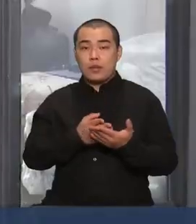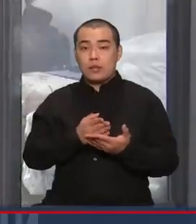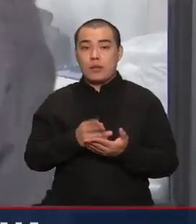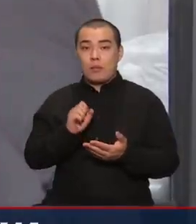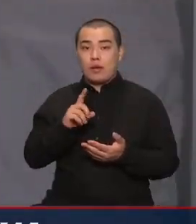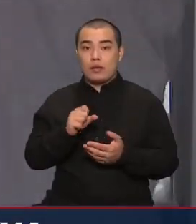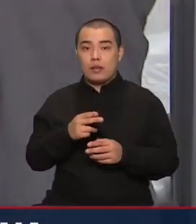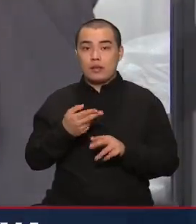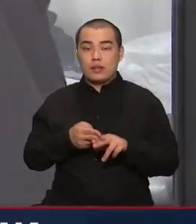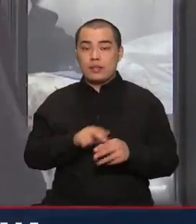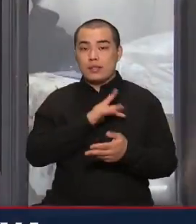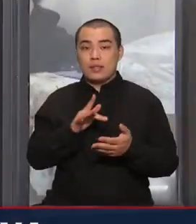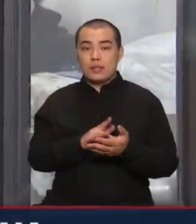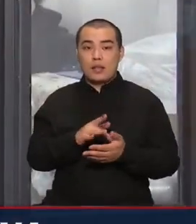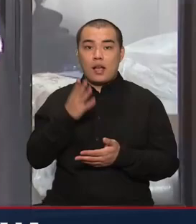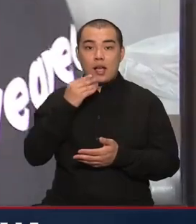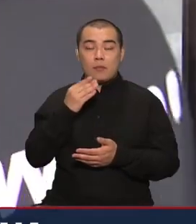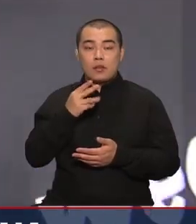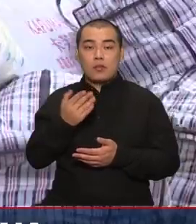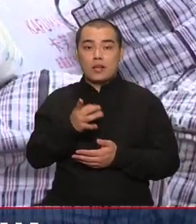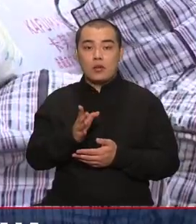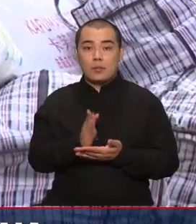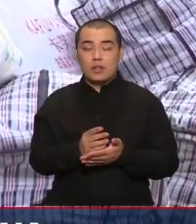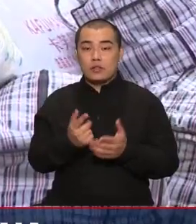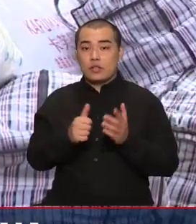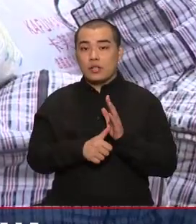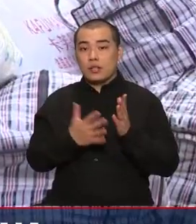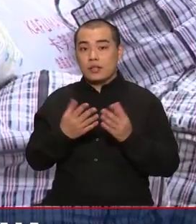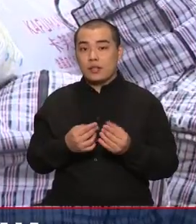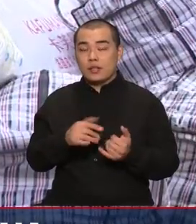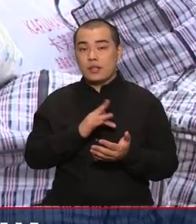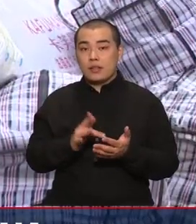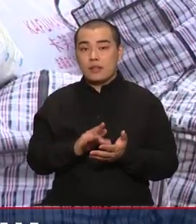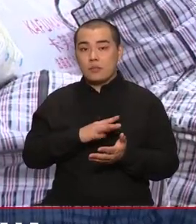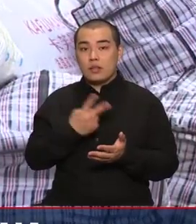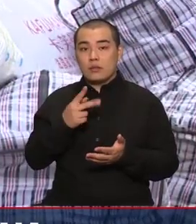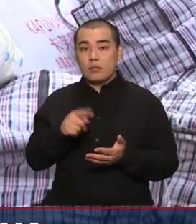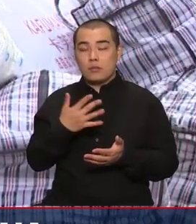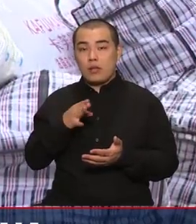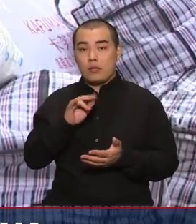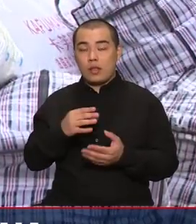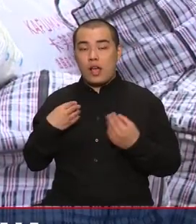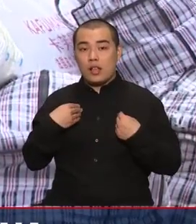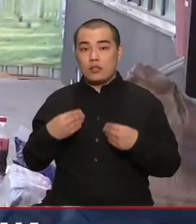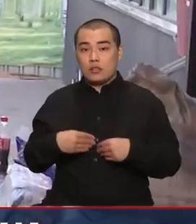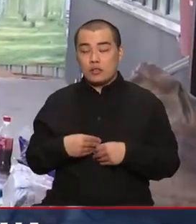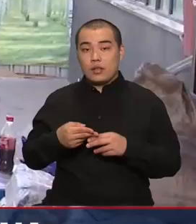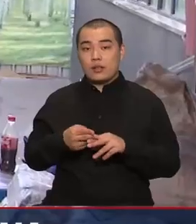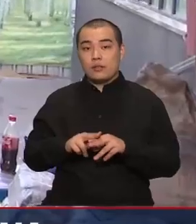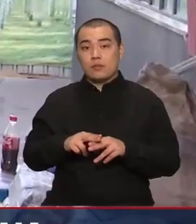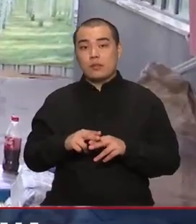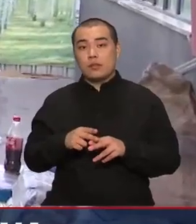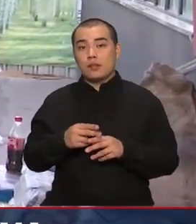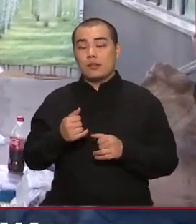базе комьюнити-центра Алмалинского района. За 6 дней в центре было более 2,5 тонн одежды, тонна